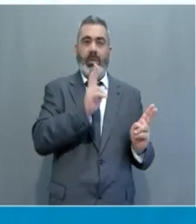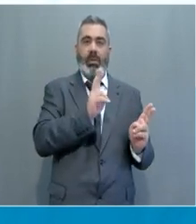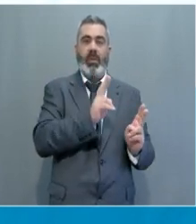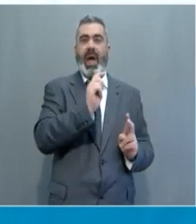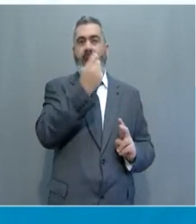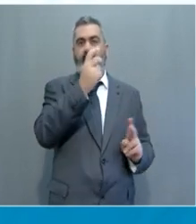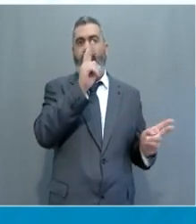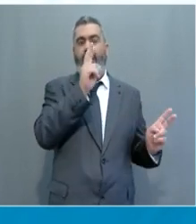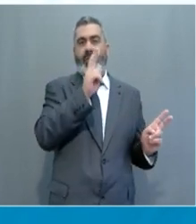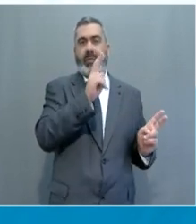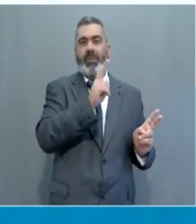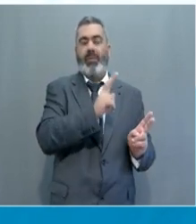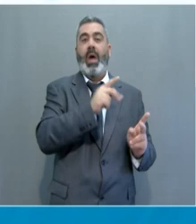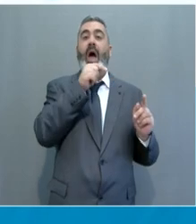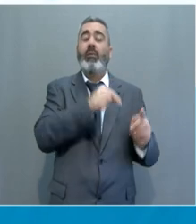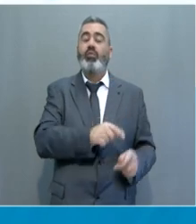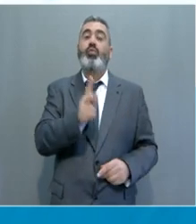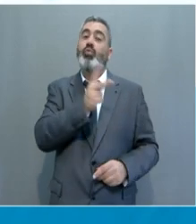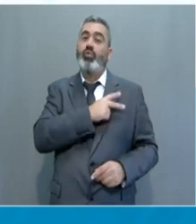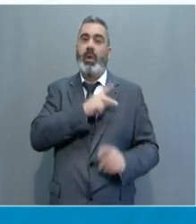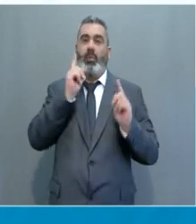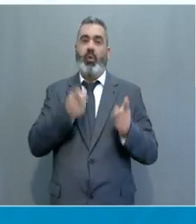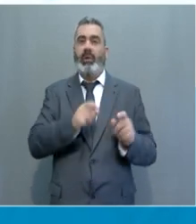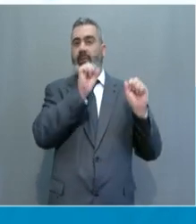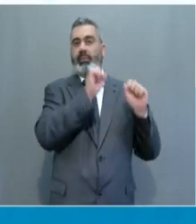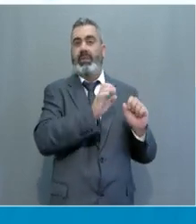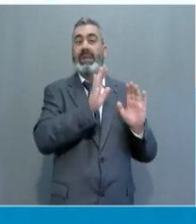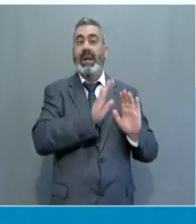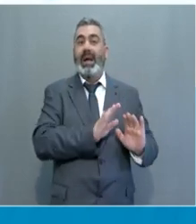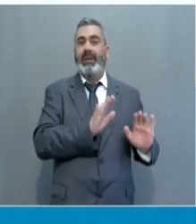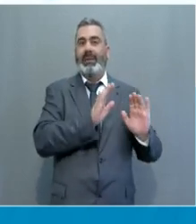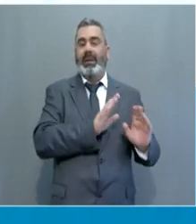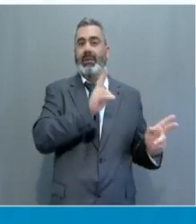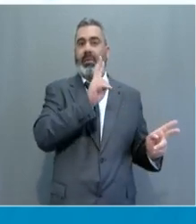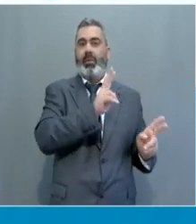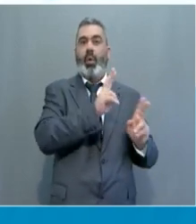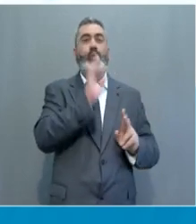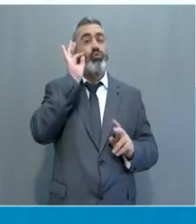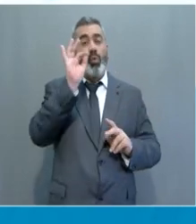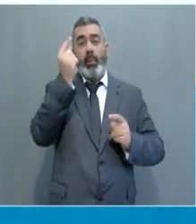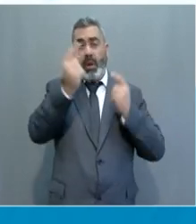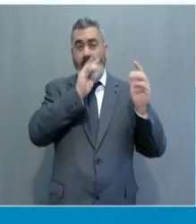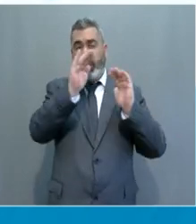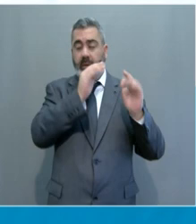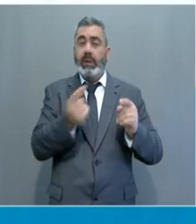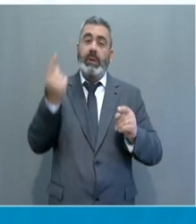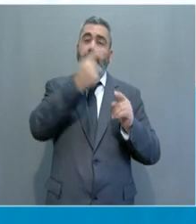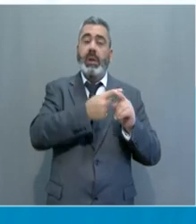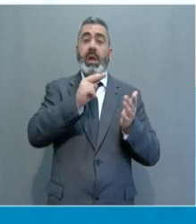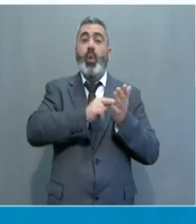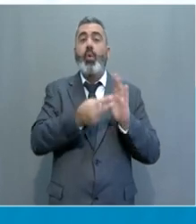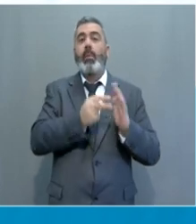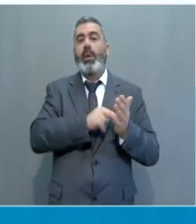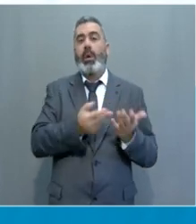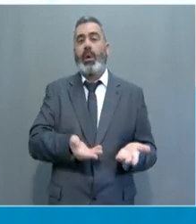ηλεκτροπαραγωγή ήταν σωστή, παραμένει σωστή και επιβεβλημένη, όχι μόνο για περιβαλλοντικούς λόγους, αλλά και για οικονομικούς